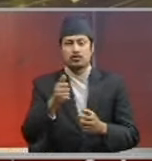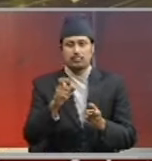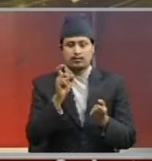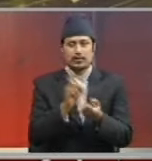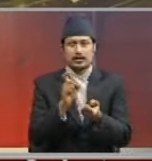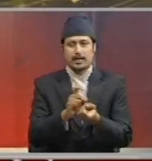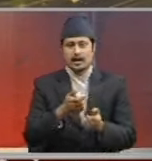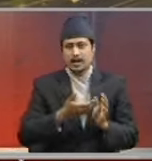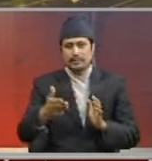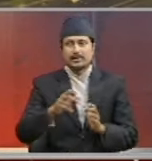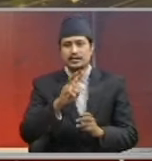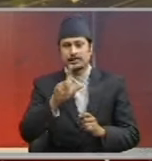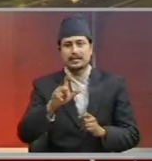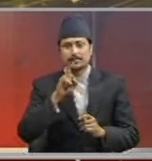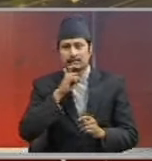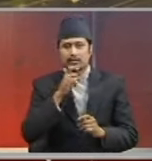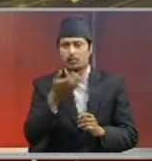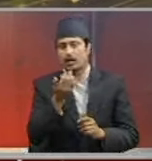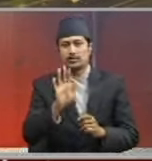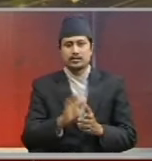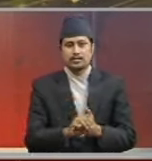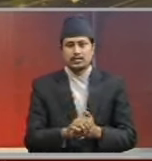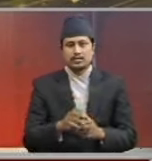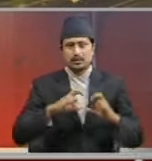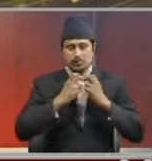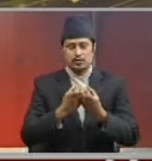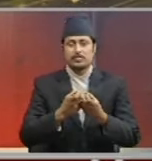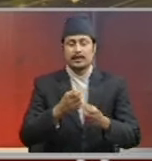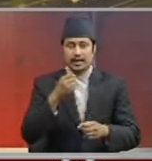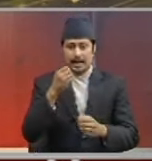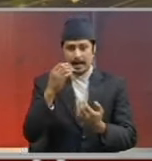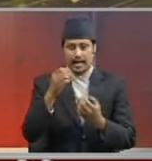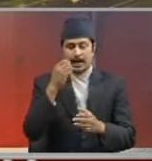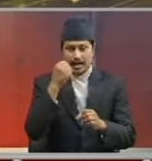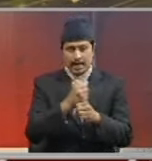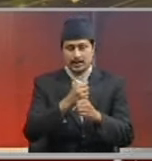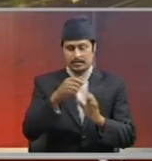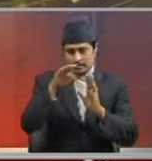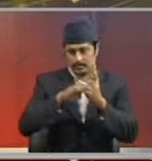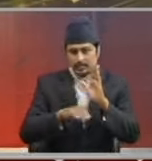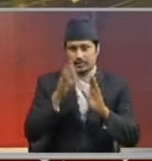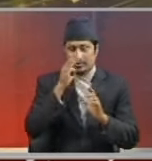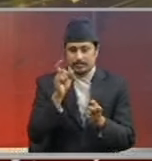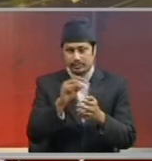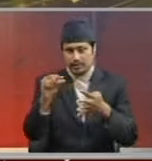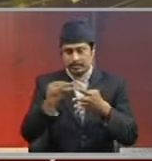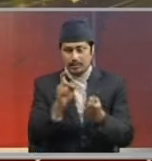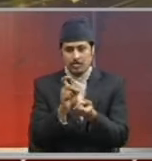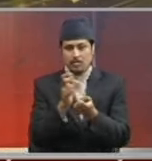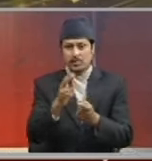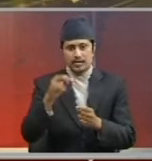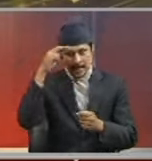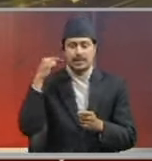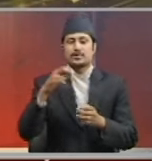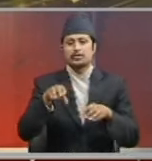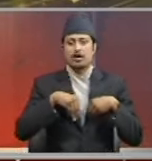आगामी 27 लागि बोलाइएको छ। संसदको कार्यसूचीमा संविधान संशोधन विधेयकमाथिको छलफल भए पनि त्यसमा